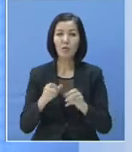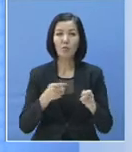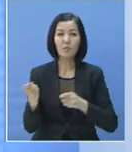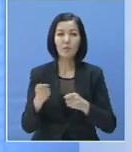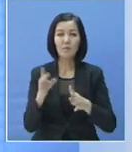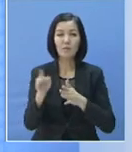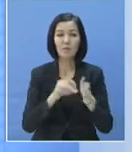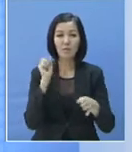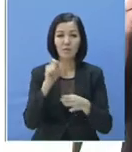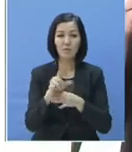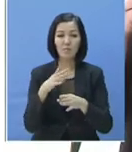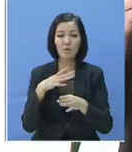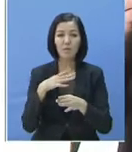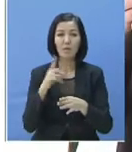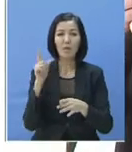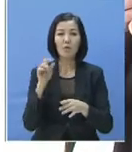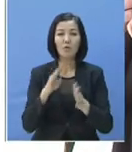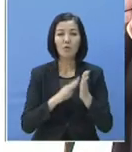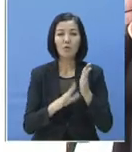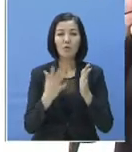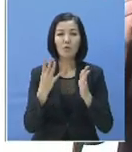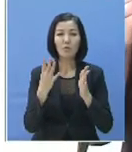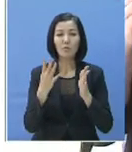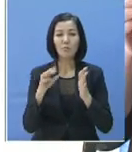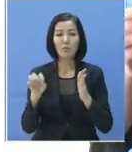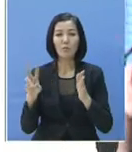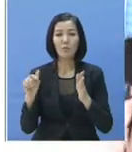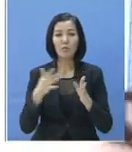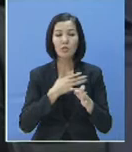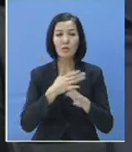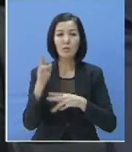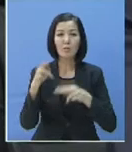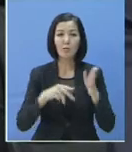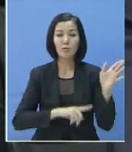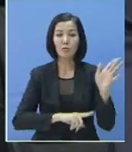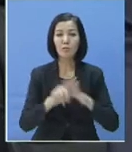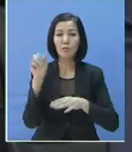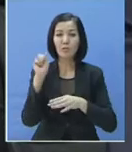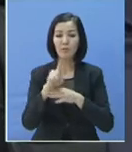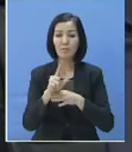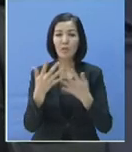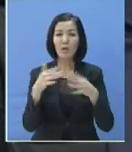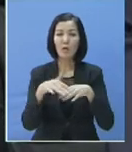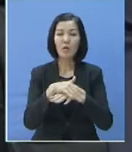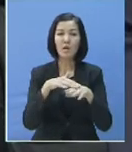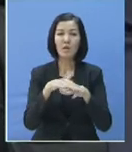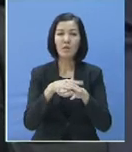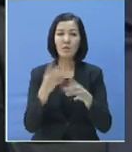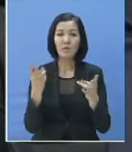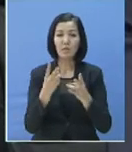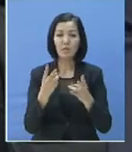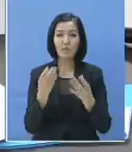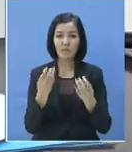дереу тапсырма берді. Қазынадан 194 миллион теңге қарастырып, іске кірісуді тапсырды. Ауыл халқының қажеттілігі тек бұл